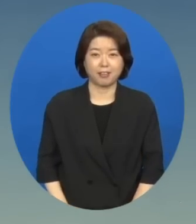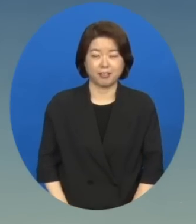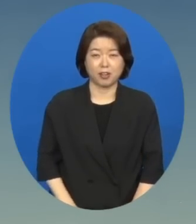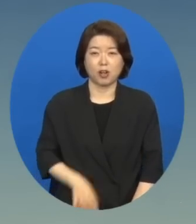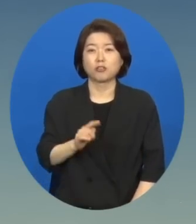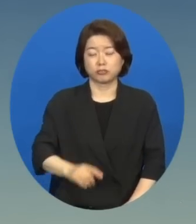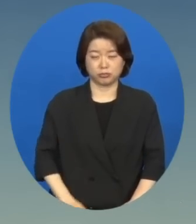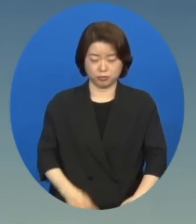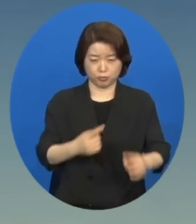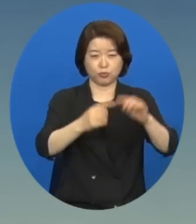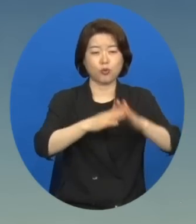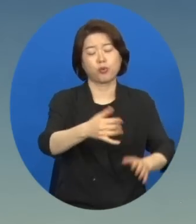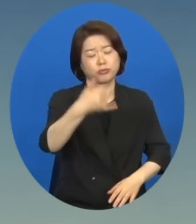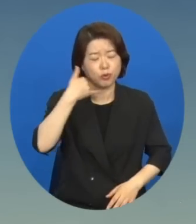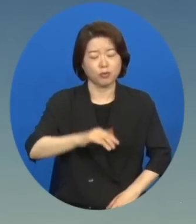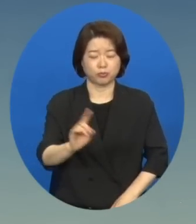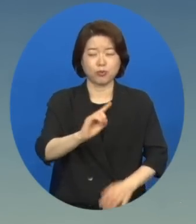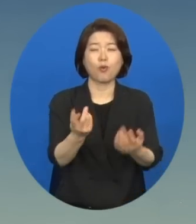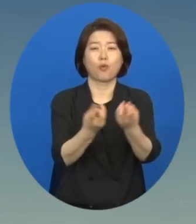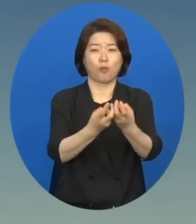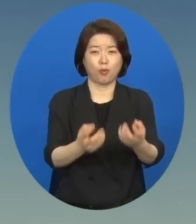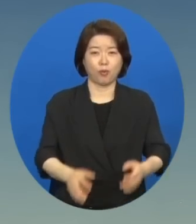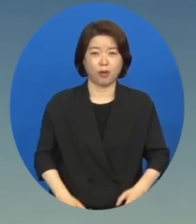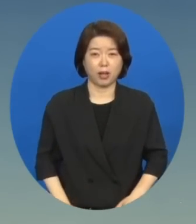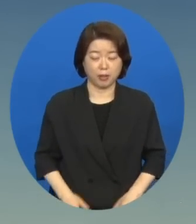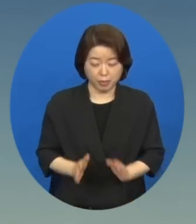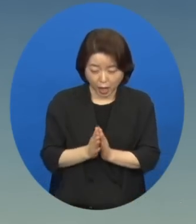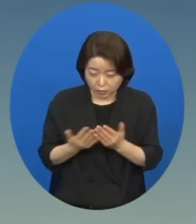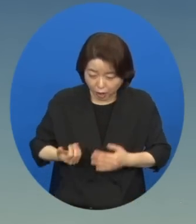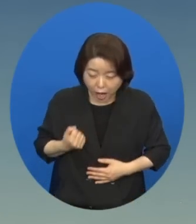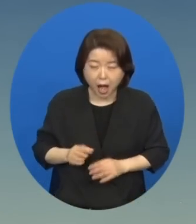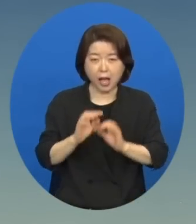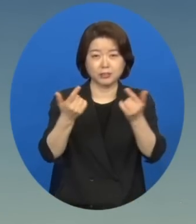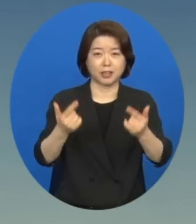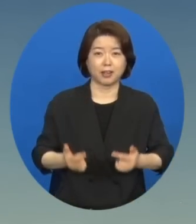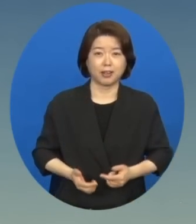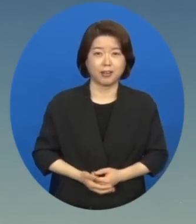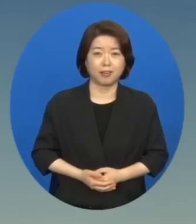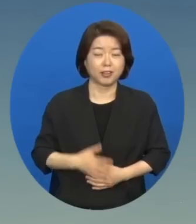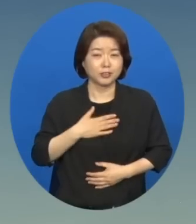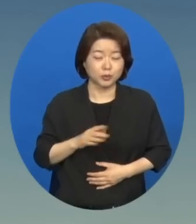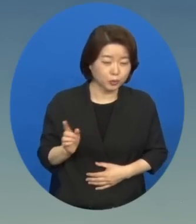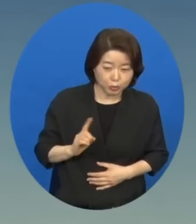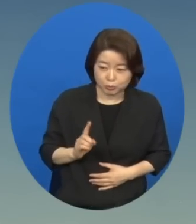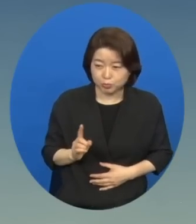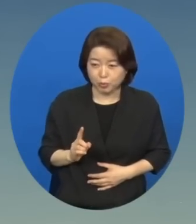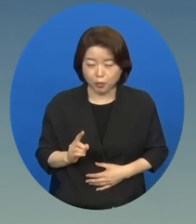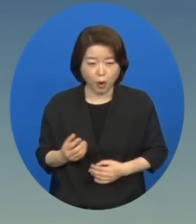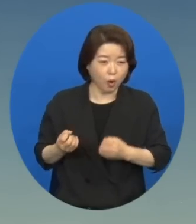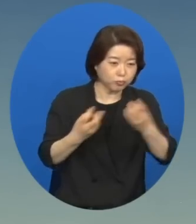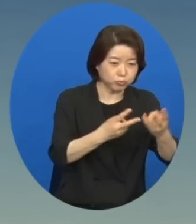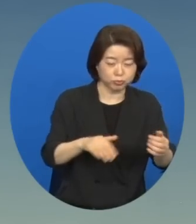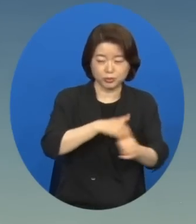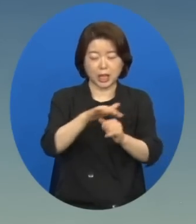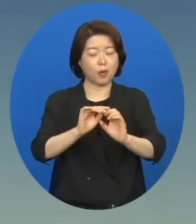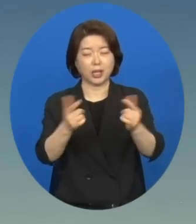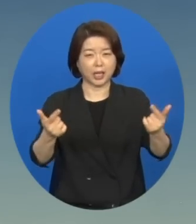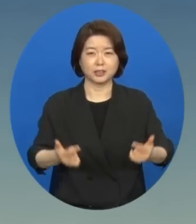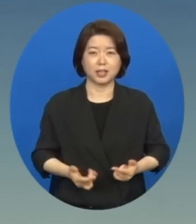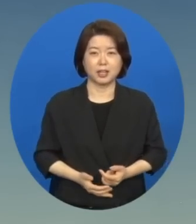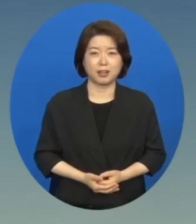그거를 교회에다가 전화를 하시면, 제가 책을 갖고 있는 것도 아니고 저도 뭐 책을 보내드릴 수 있는 상황도